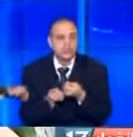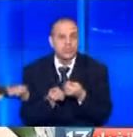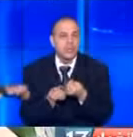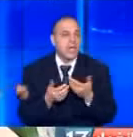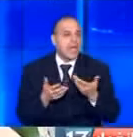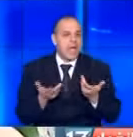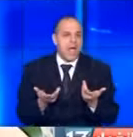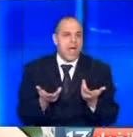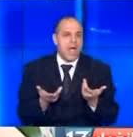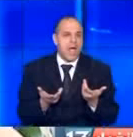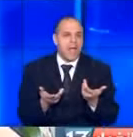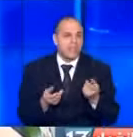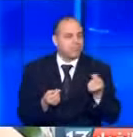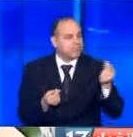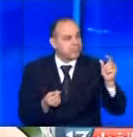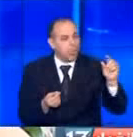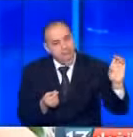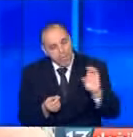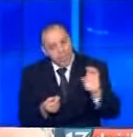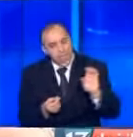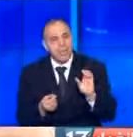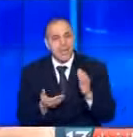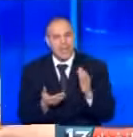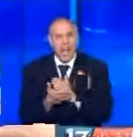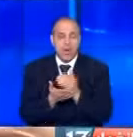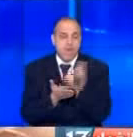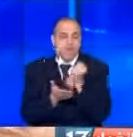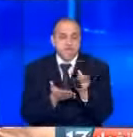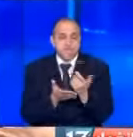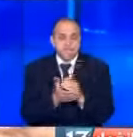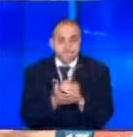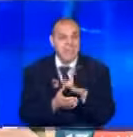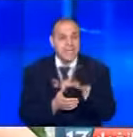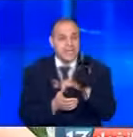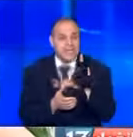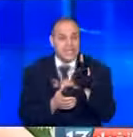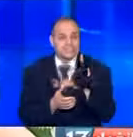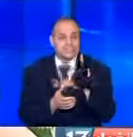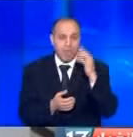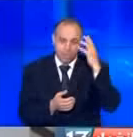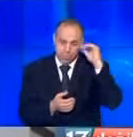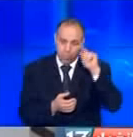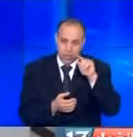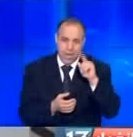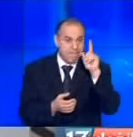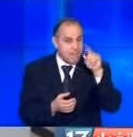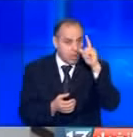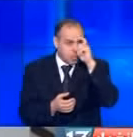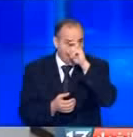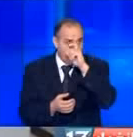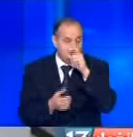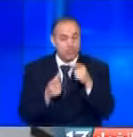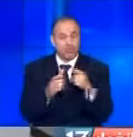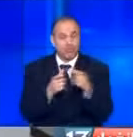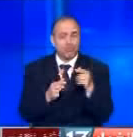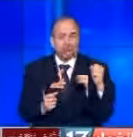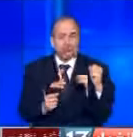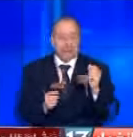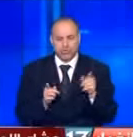العادي نتاعهم. الادماج المالي نتاع المؤسسات تميه من المؤسسات يتشكاو من عدم الحصول